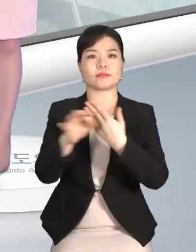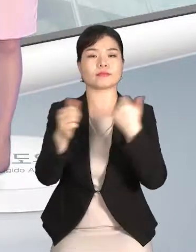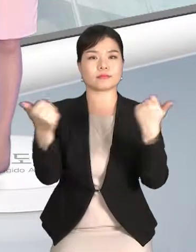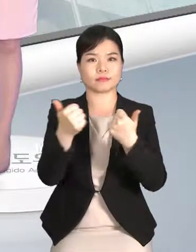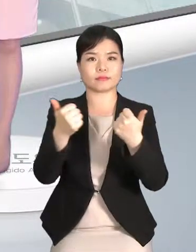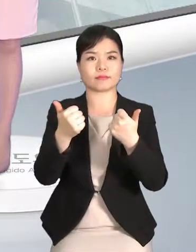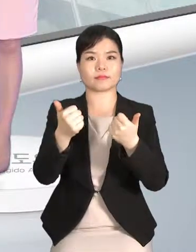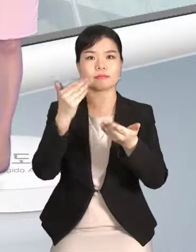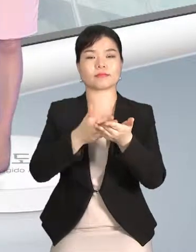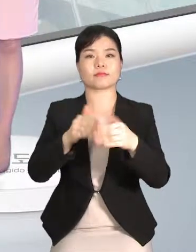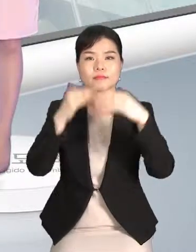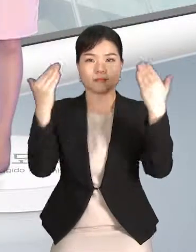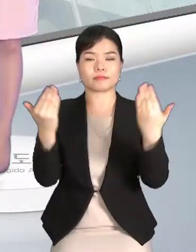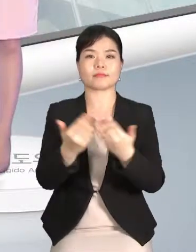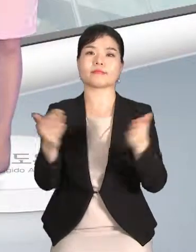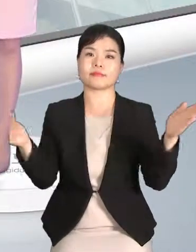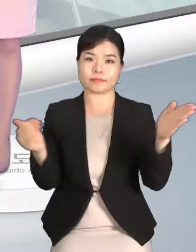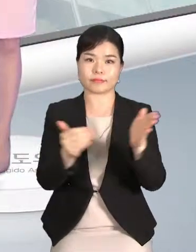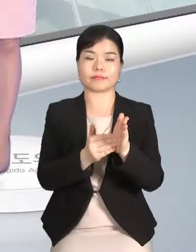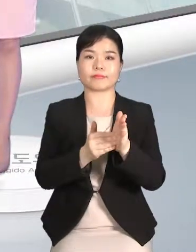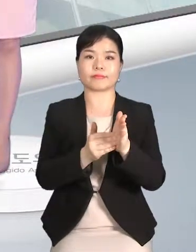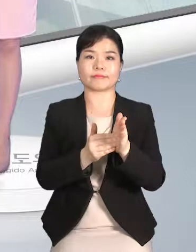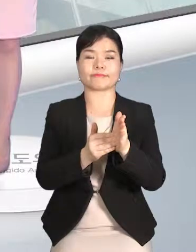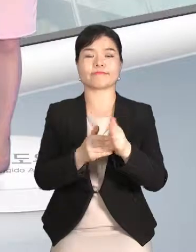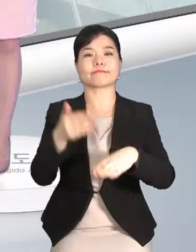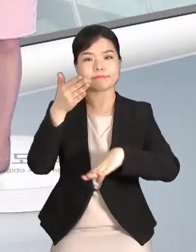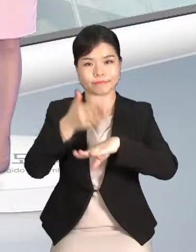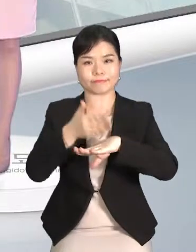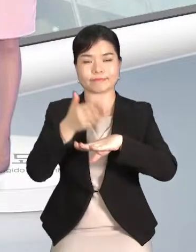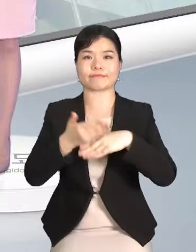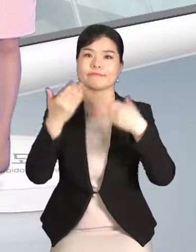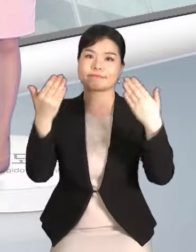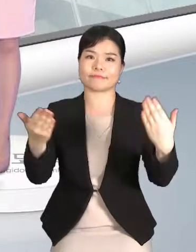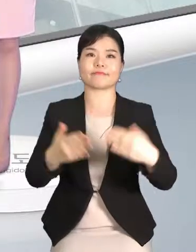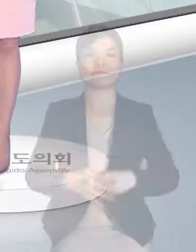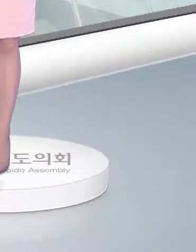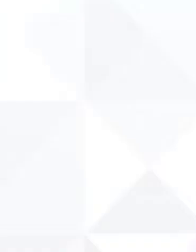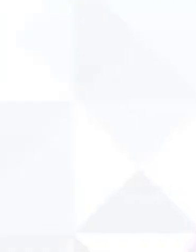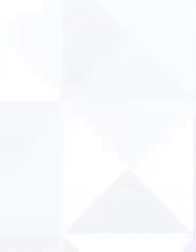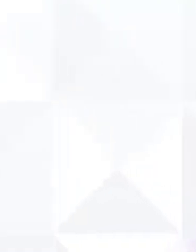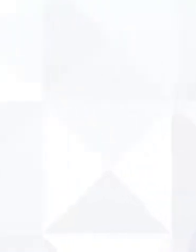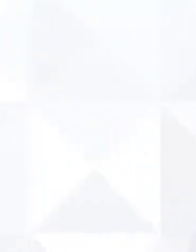제335회 임시회 의정뉴스 상임위원회 편이었습니다. 시청해주신 여러분 감사합니다.